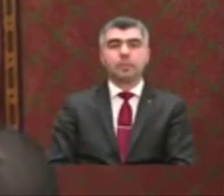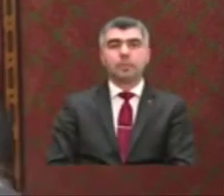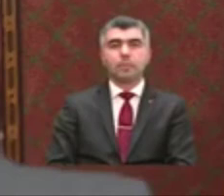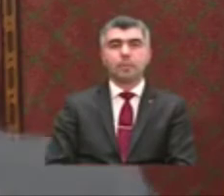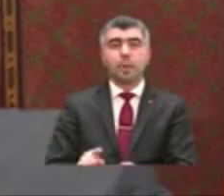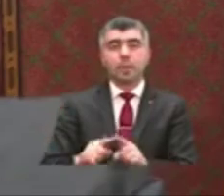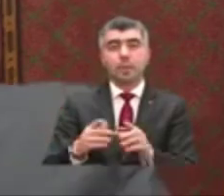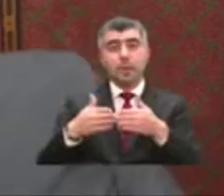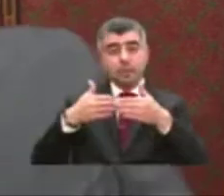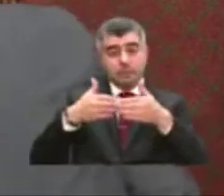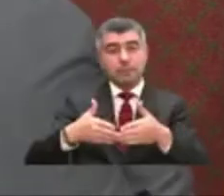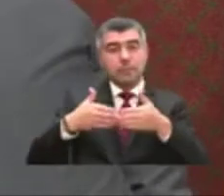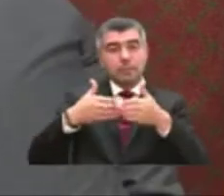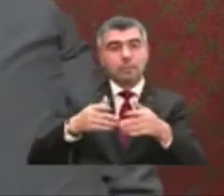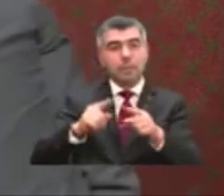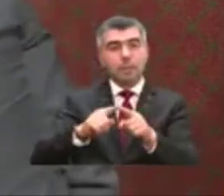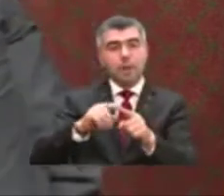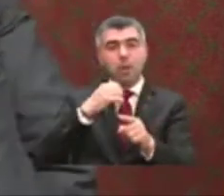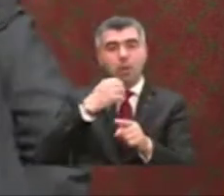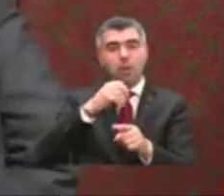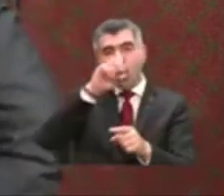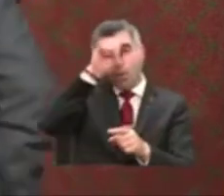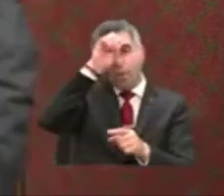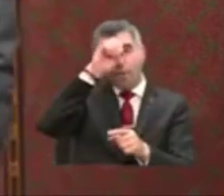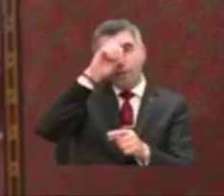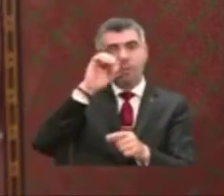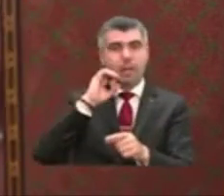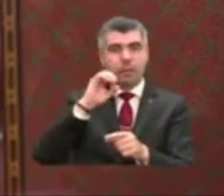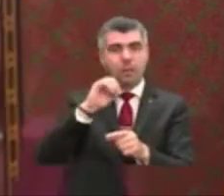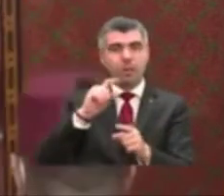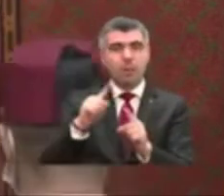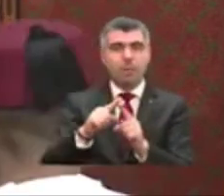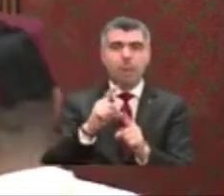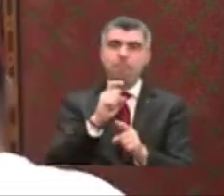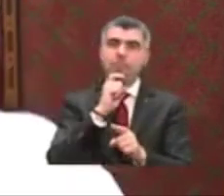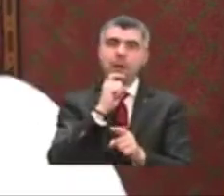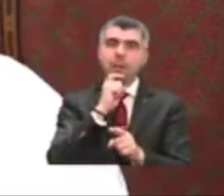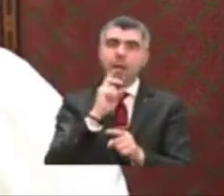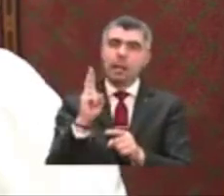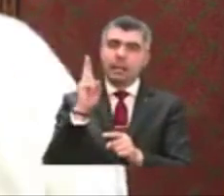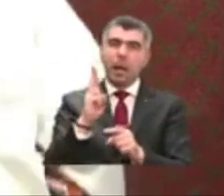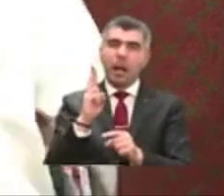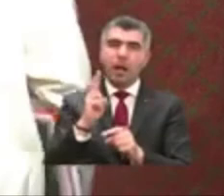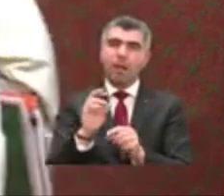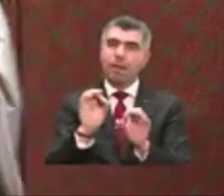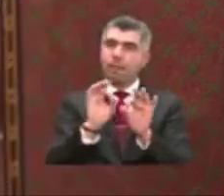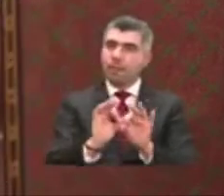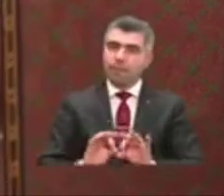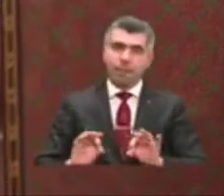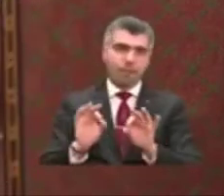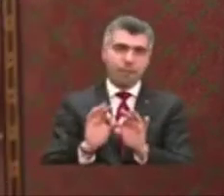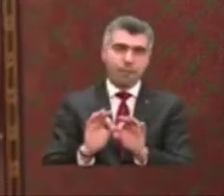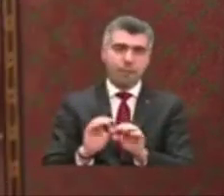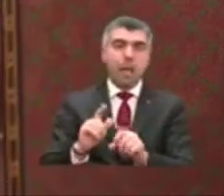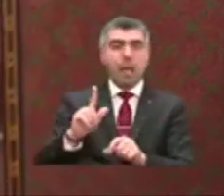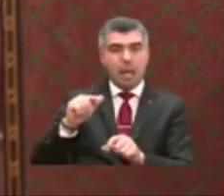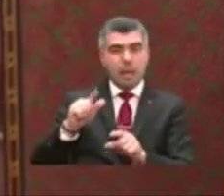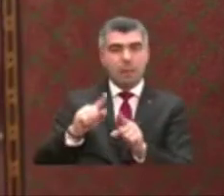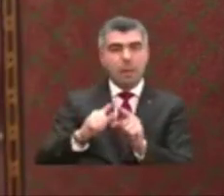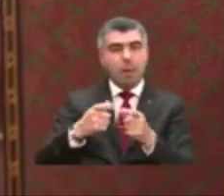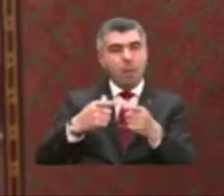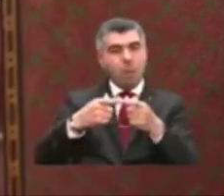الميناء الطاقي بالجوف الأصفر اللي احنا باقي ما انطلق. وهناك بالنسبة